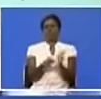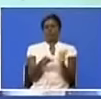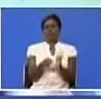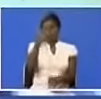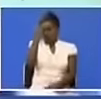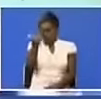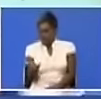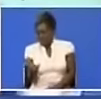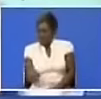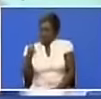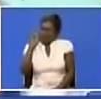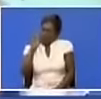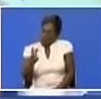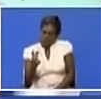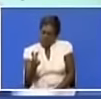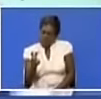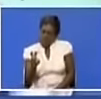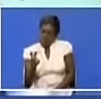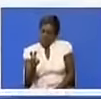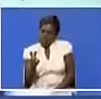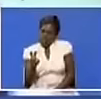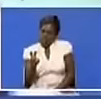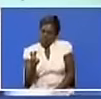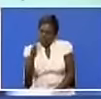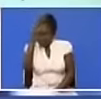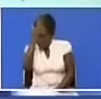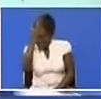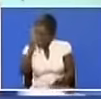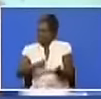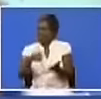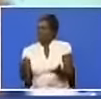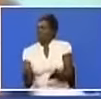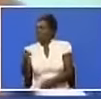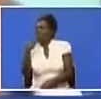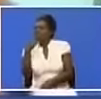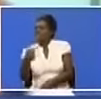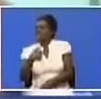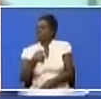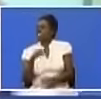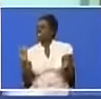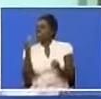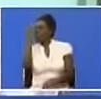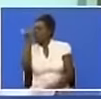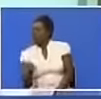nini? Ukiona siku hiyo, Jumatatu akiaguka, kwa nini unanyamaza?